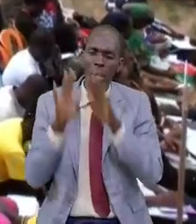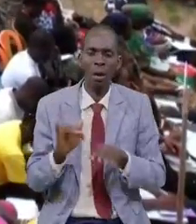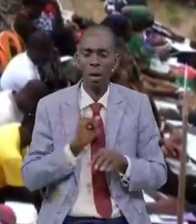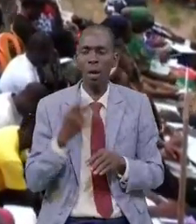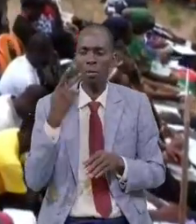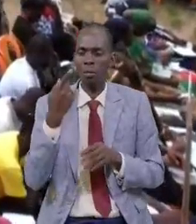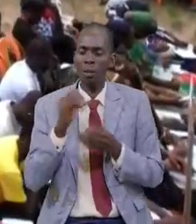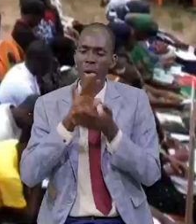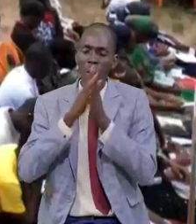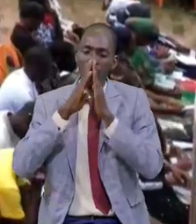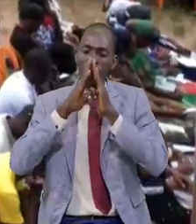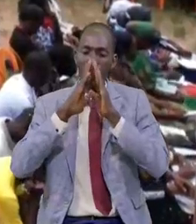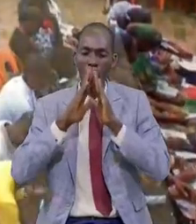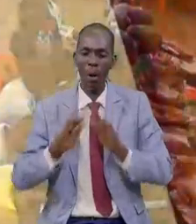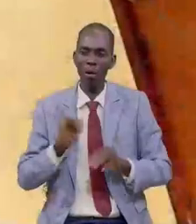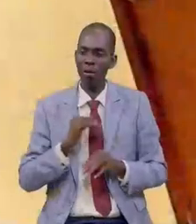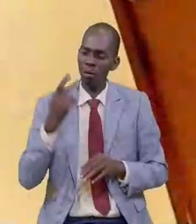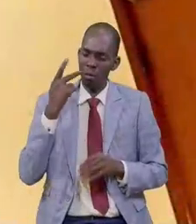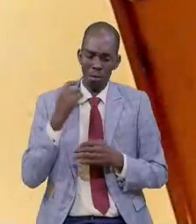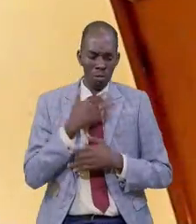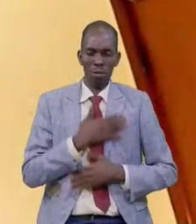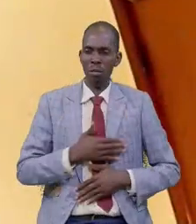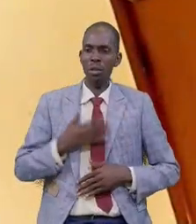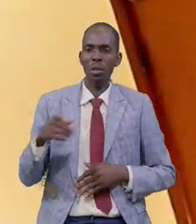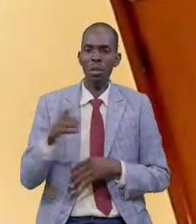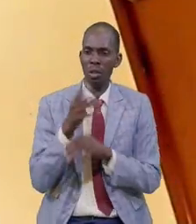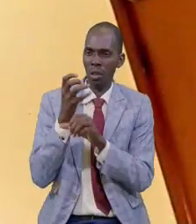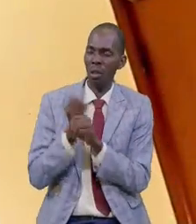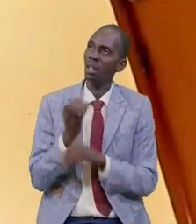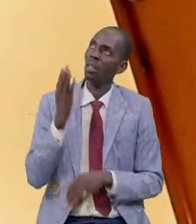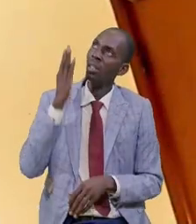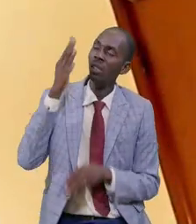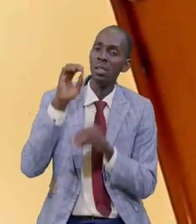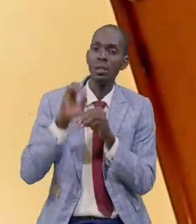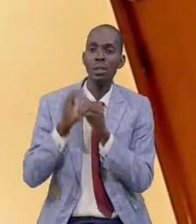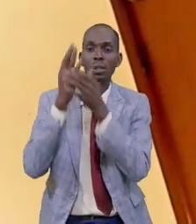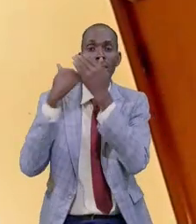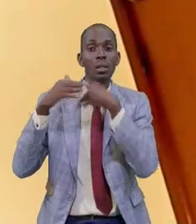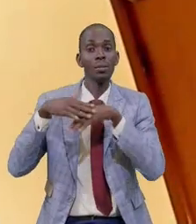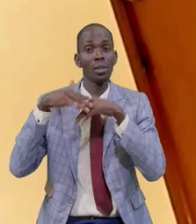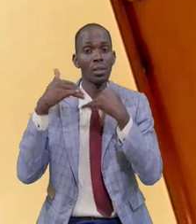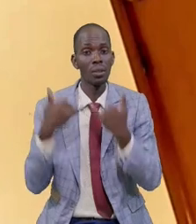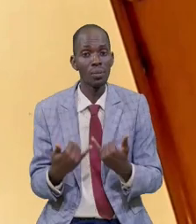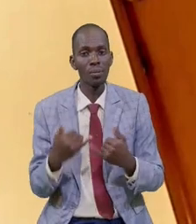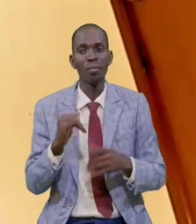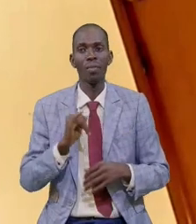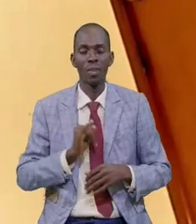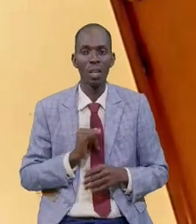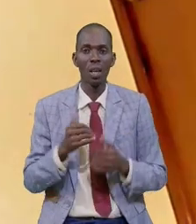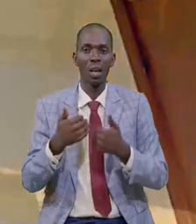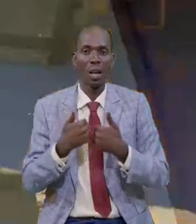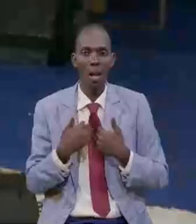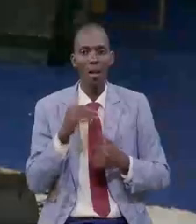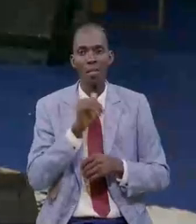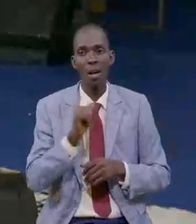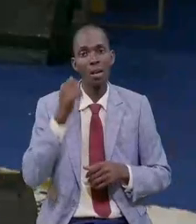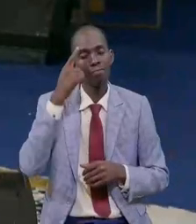le l'comagnie je vois la réjouissance qu'ils obtiennent au ciel maintenant j'ai un rêve